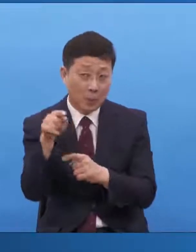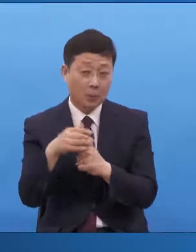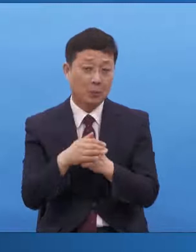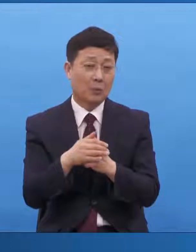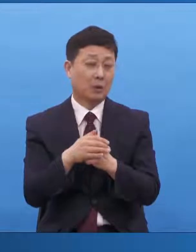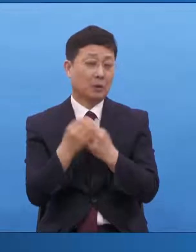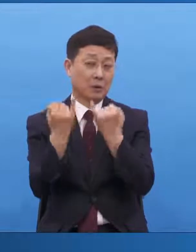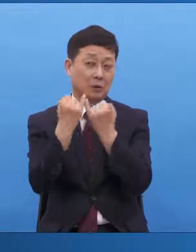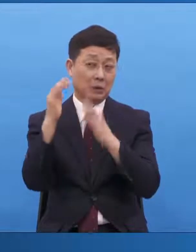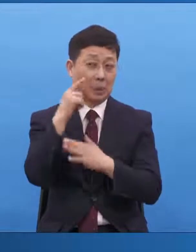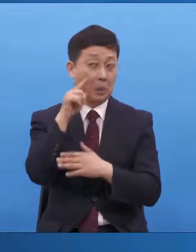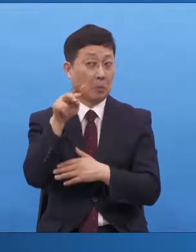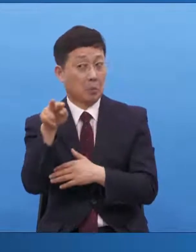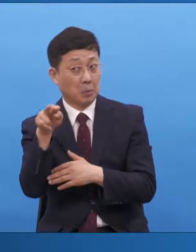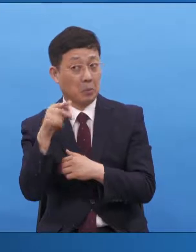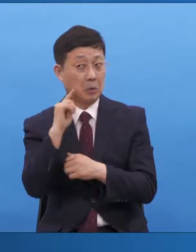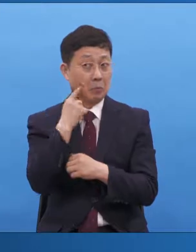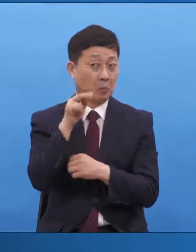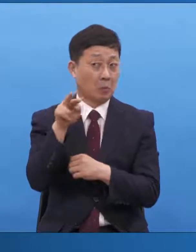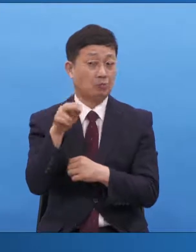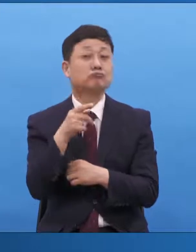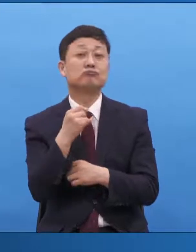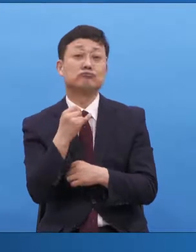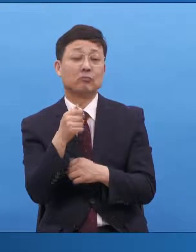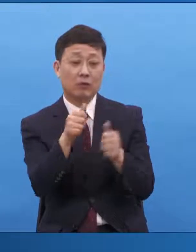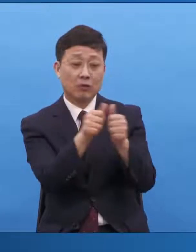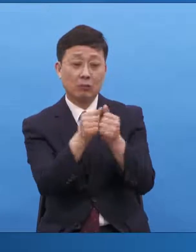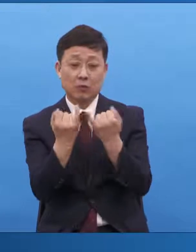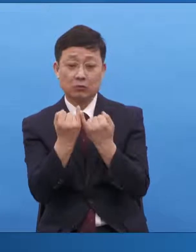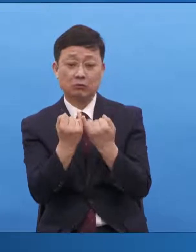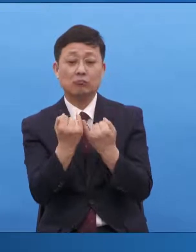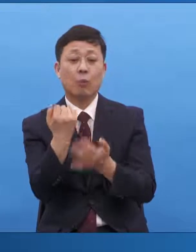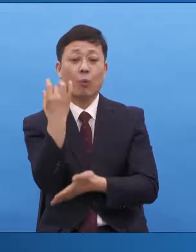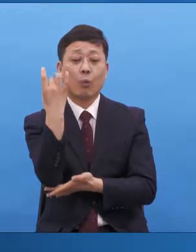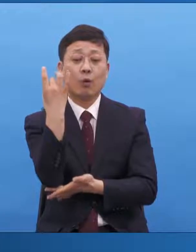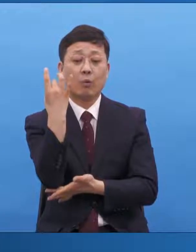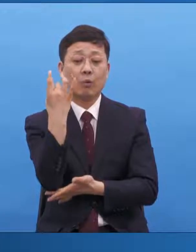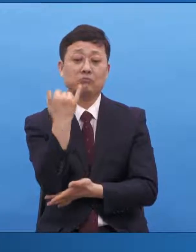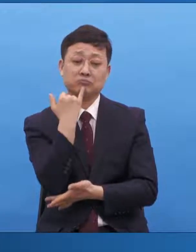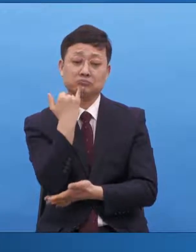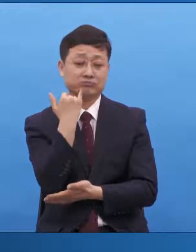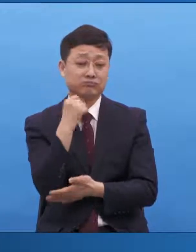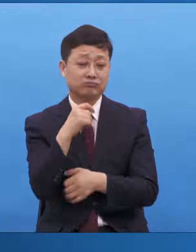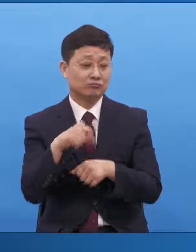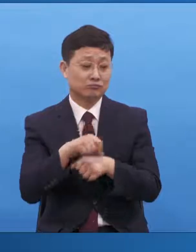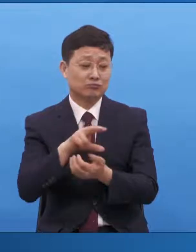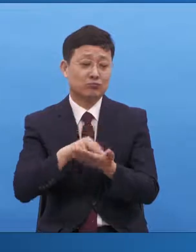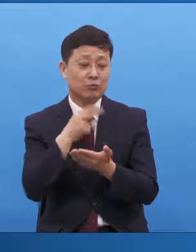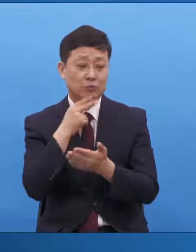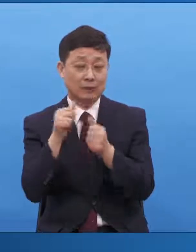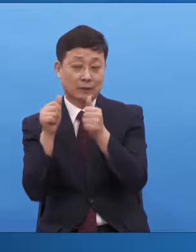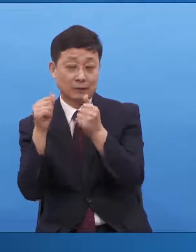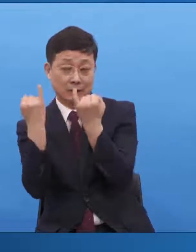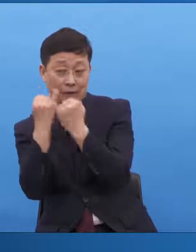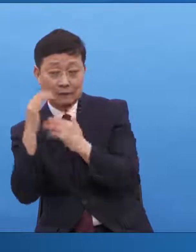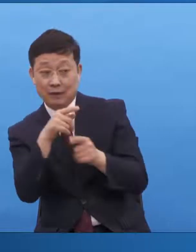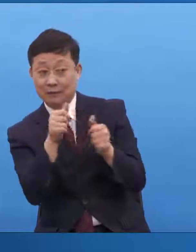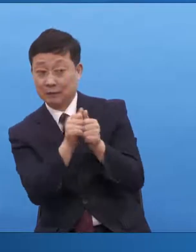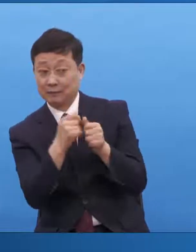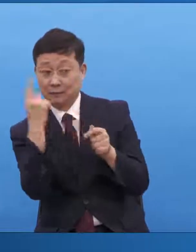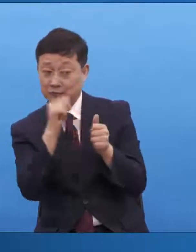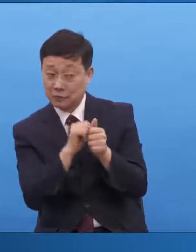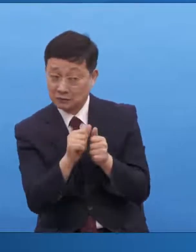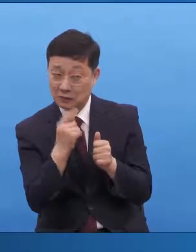쳐다보면 뭐 이상한 일이. 그게 정상이요. You know, you keep on wanting 그렇죠? to look at the female students. Yes, that's normal. 또 여학생도 남학생 괜찮은 쳐다보면